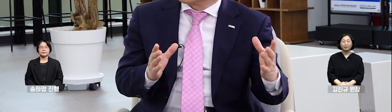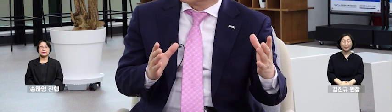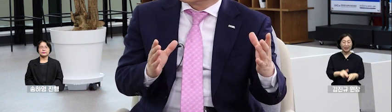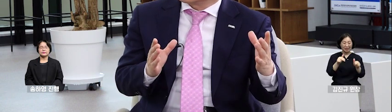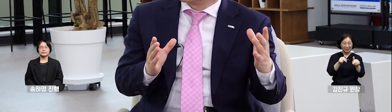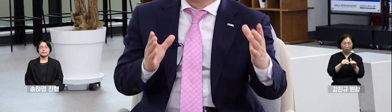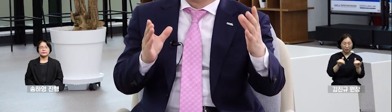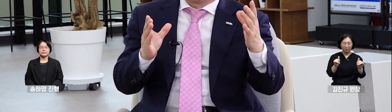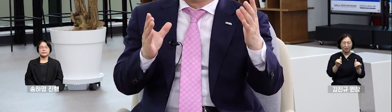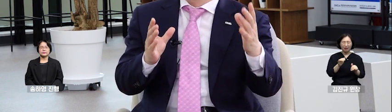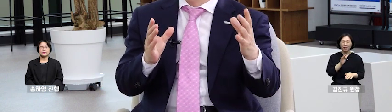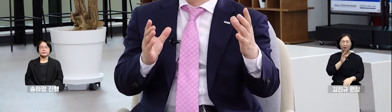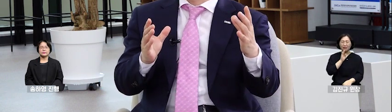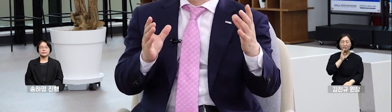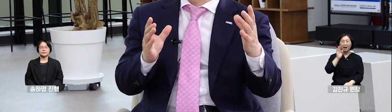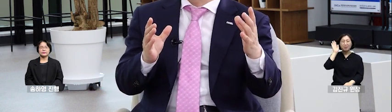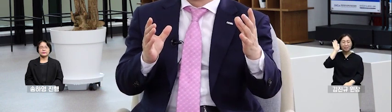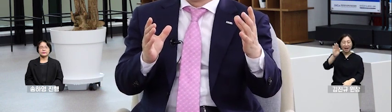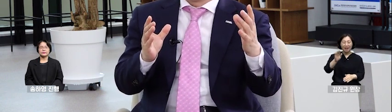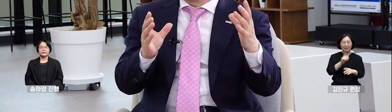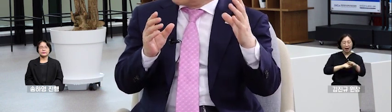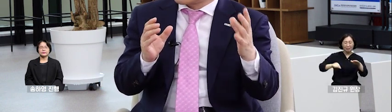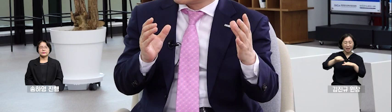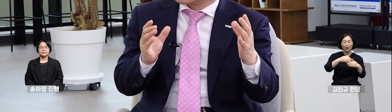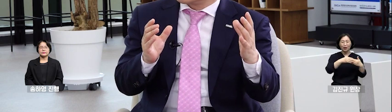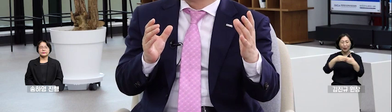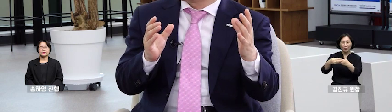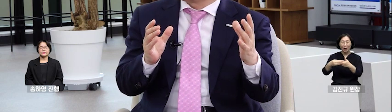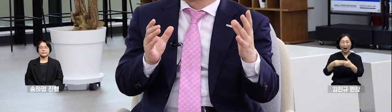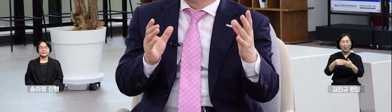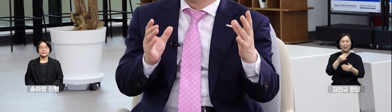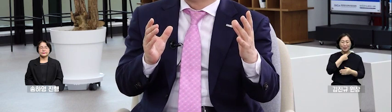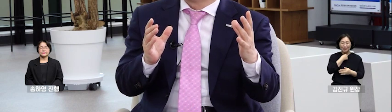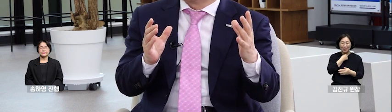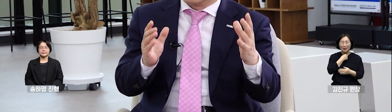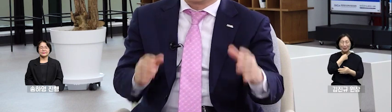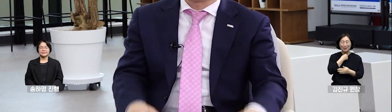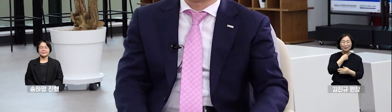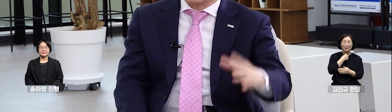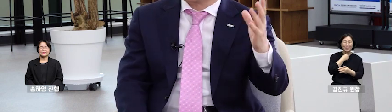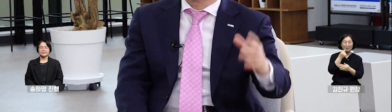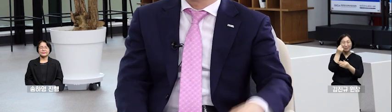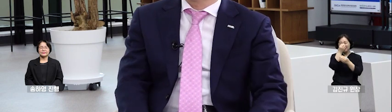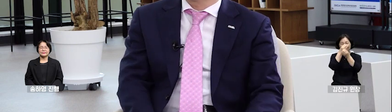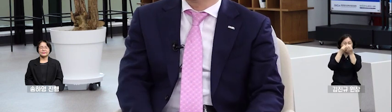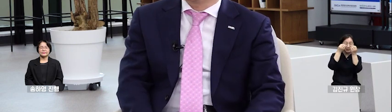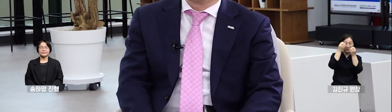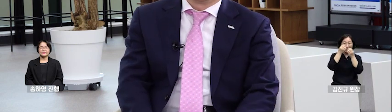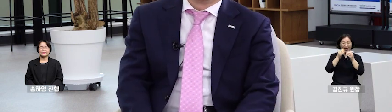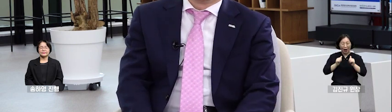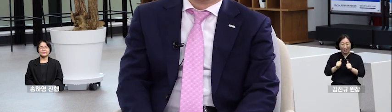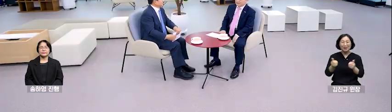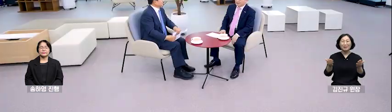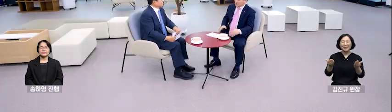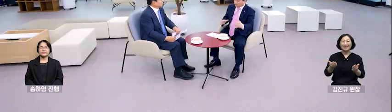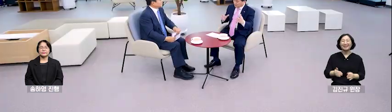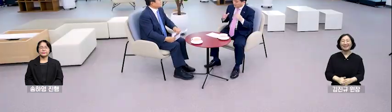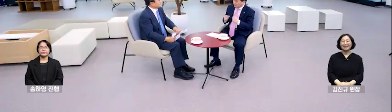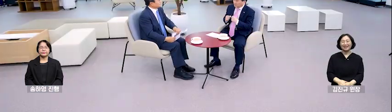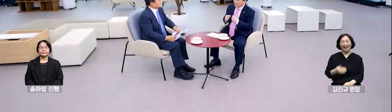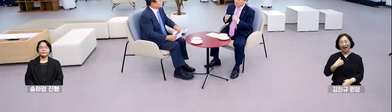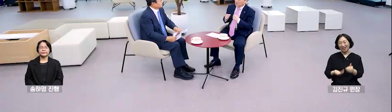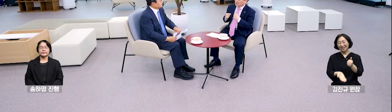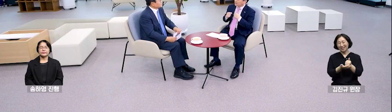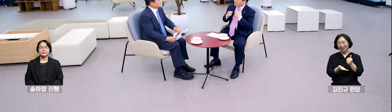직원들이 좀 정말 미래를 선도하겠다 해서 눈이 반짝반짝 빛나는 야 요즘 4기 제가 친 차도 많이 하는데 그렇게 해서